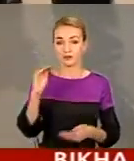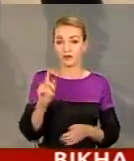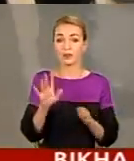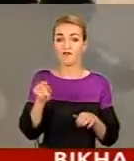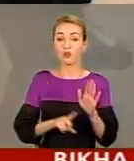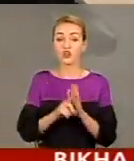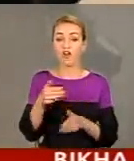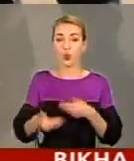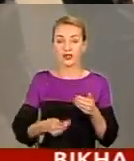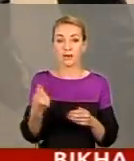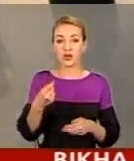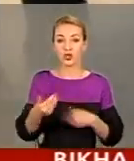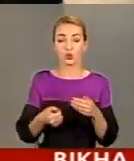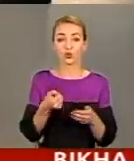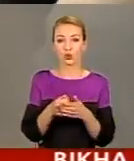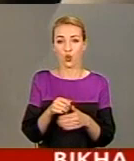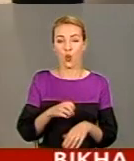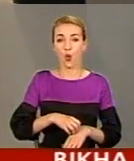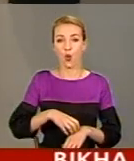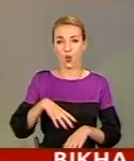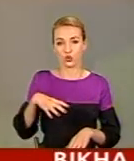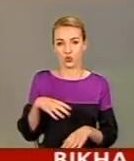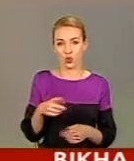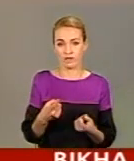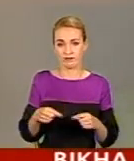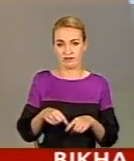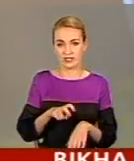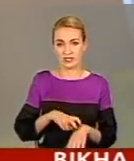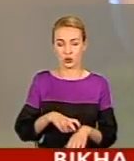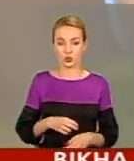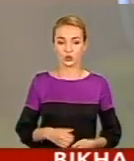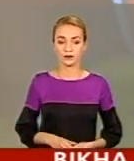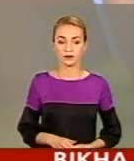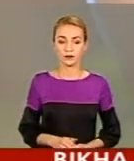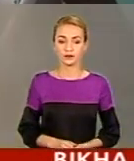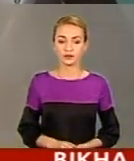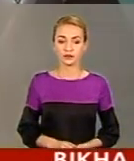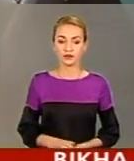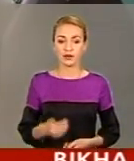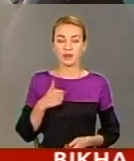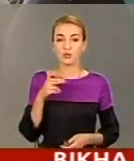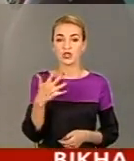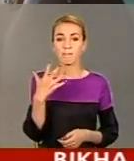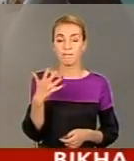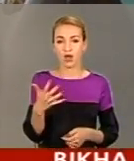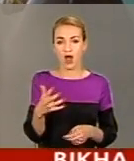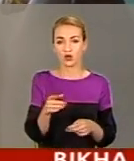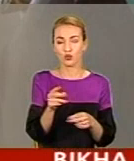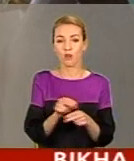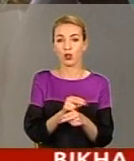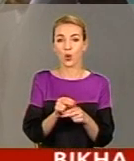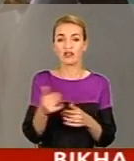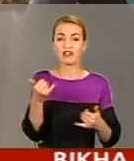його перші кроки до онкогематологічного відділку. Ми вже надіялися, що нас повністю випишуть. Ми пройшли 5 блоків